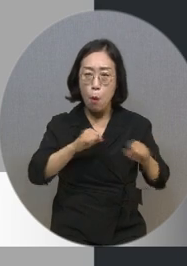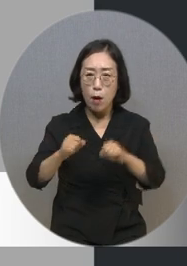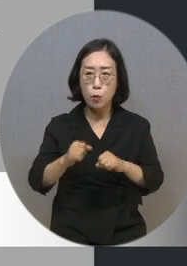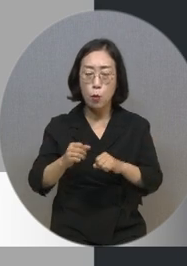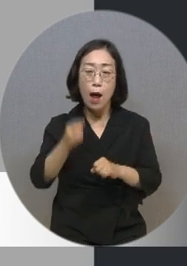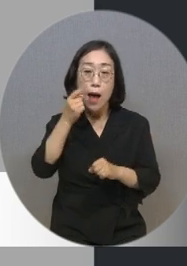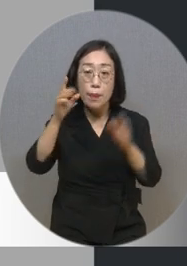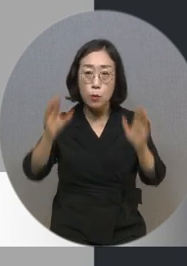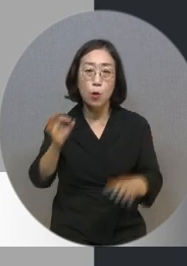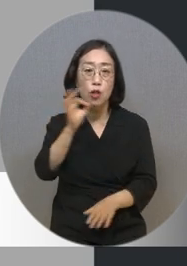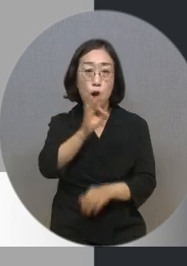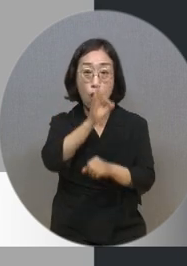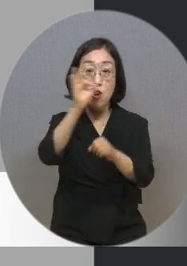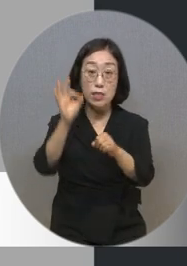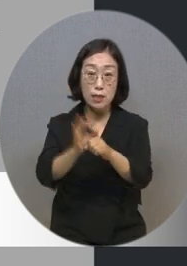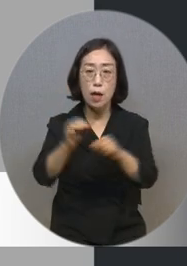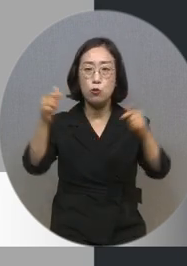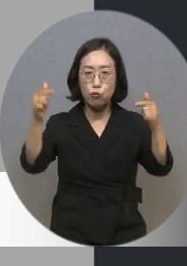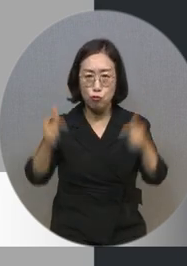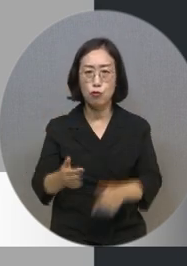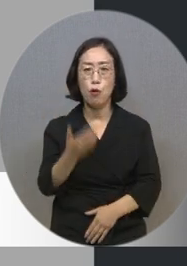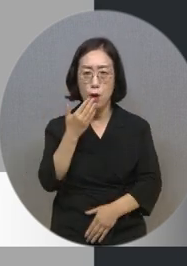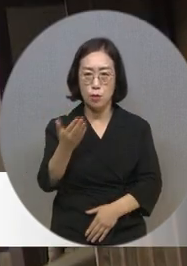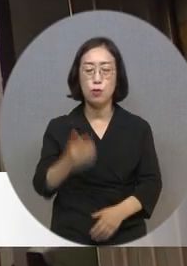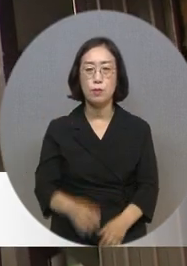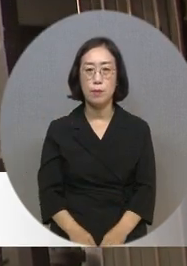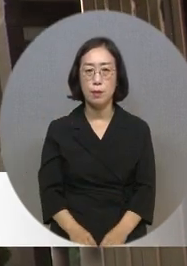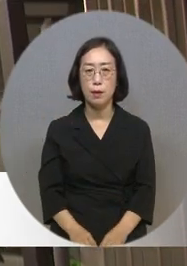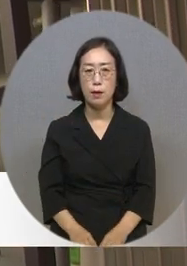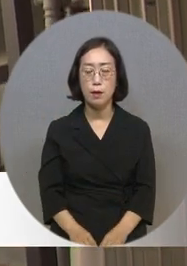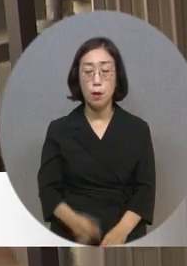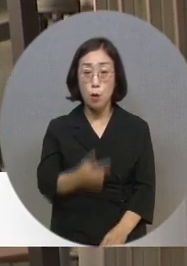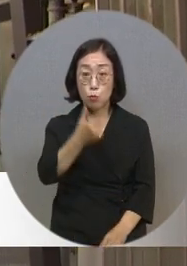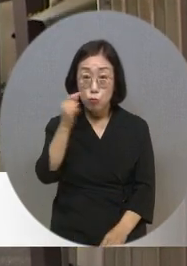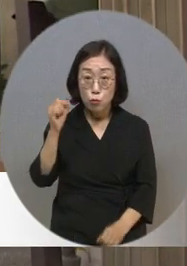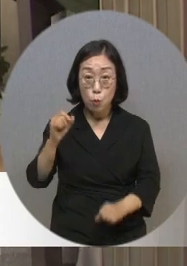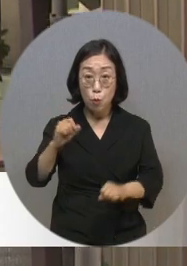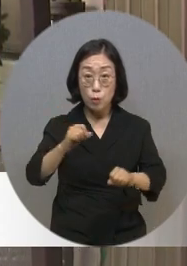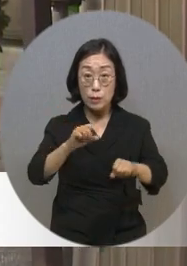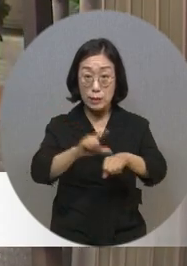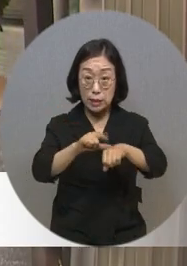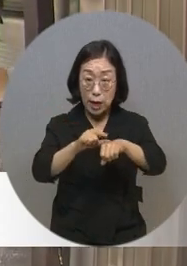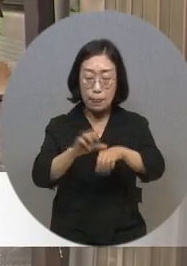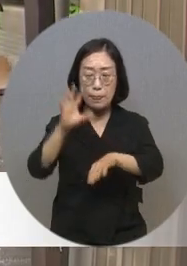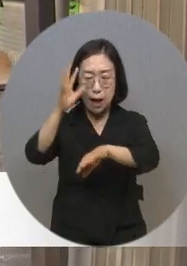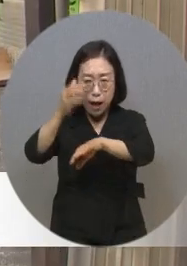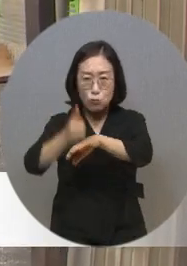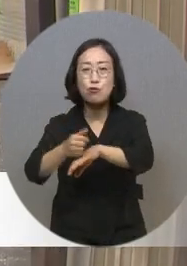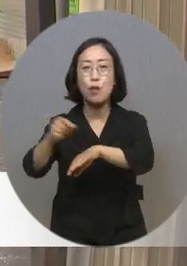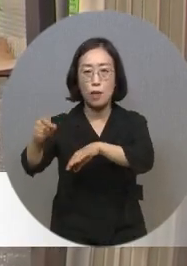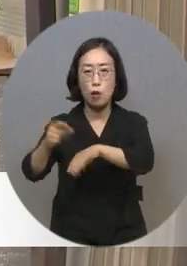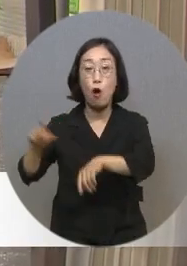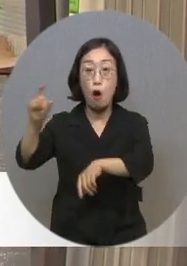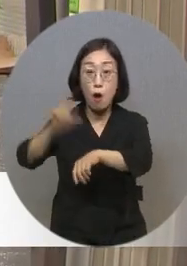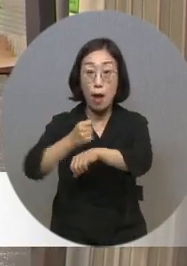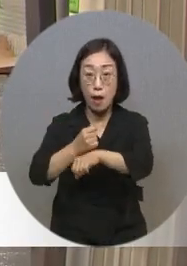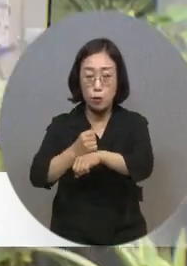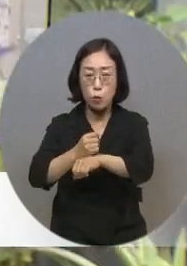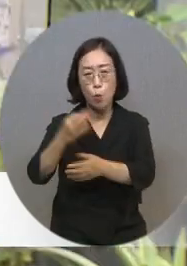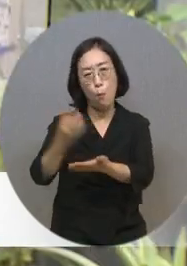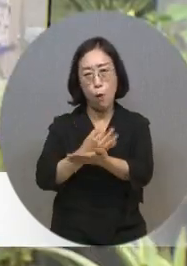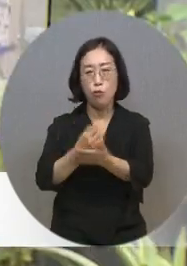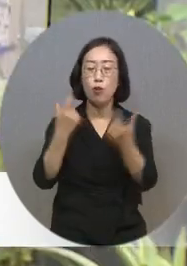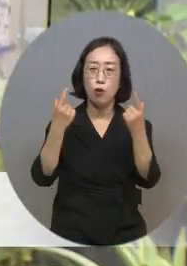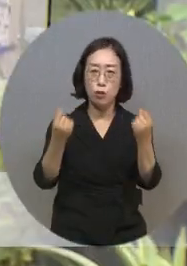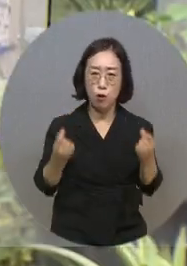10시간 범위 안에서 단축 운영할 수 있습니다. 부족한 활동 시간은 추후에 보충해 소득 보장에도 문제가 없도록